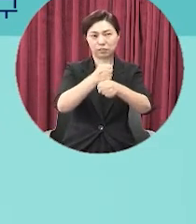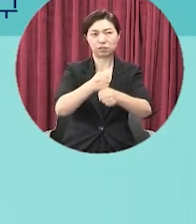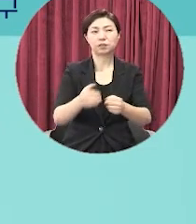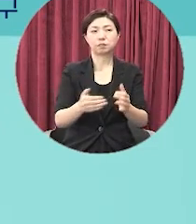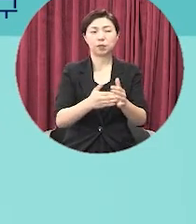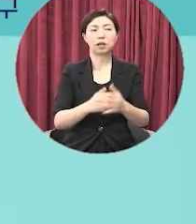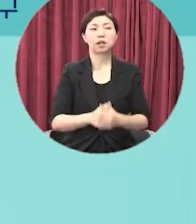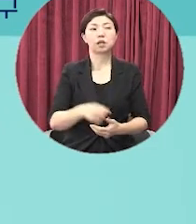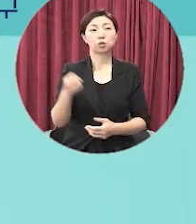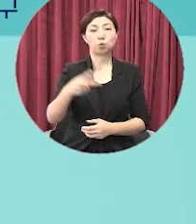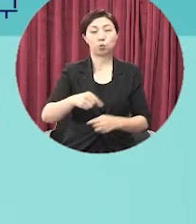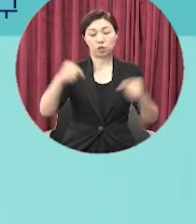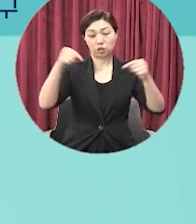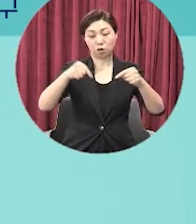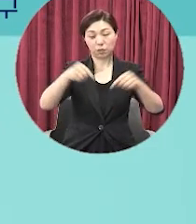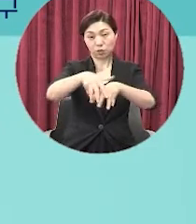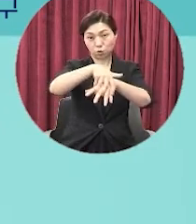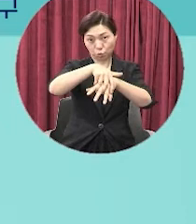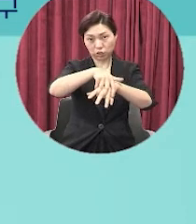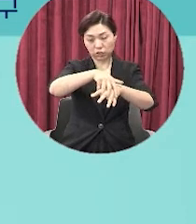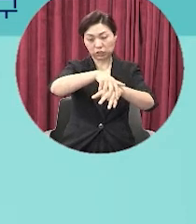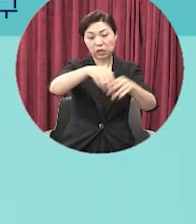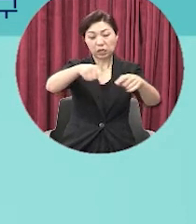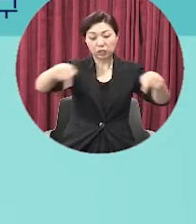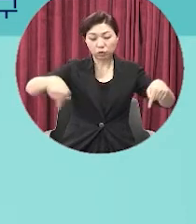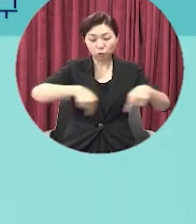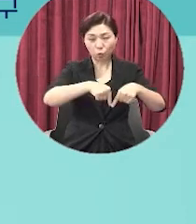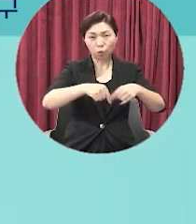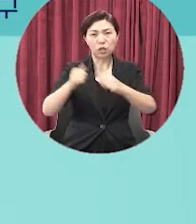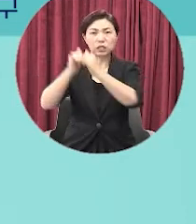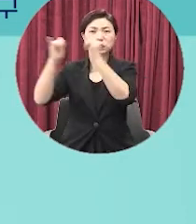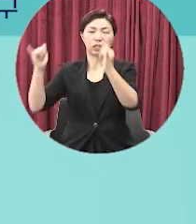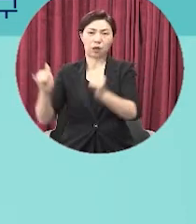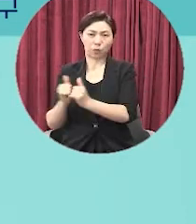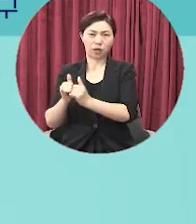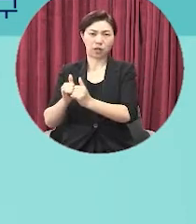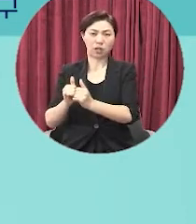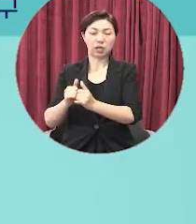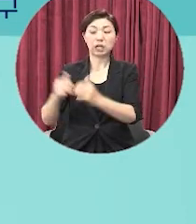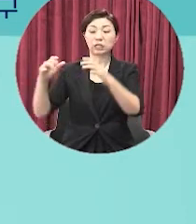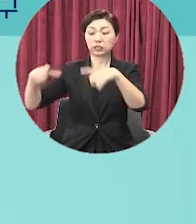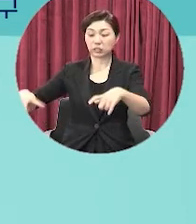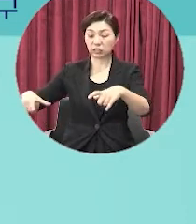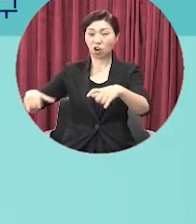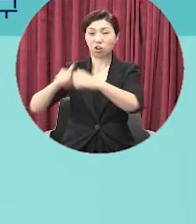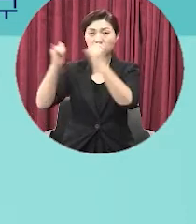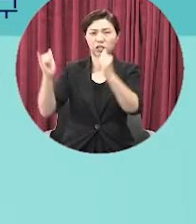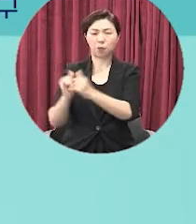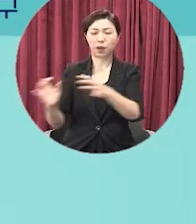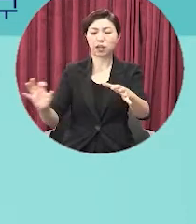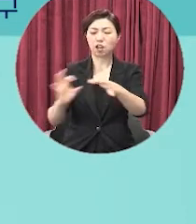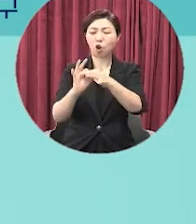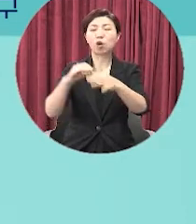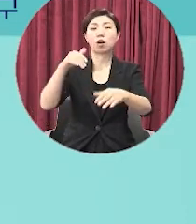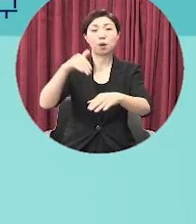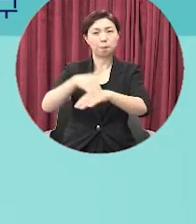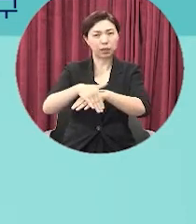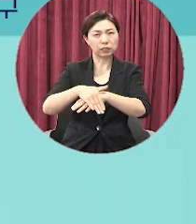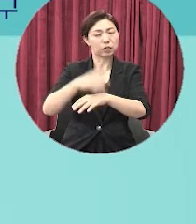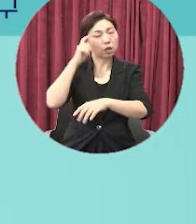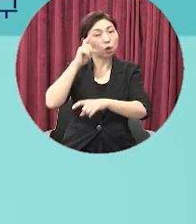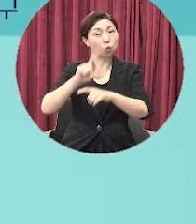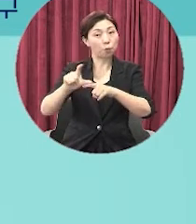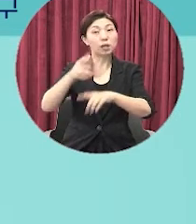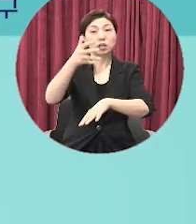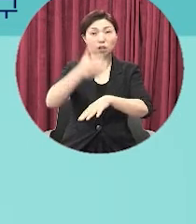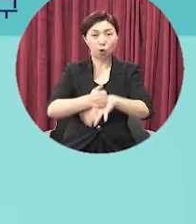또한 이런 협의체 를 통해서 지역 사회와 어떻게 연기 할 것인지 으 또 고민을 해 보았는데 어 지금 공과